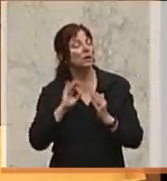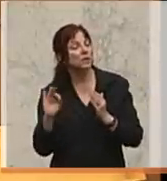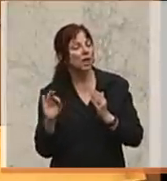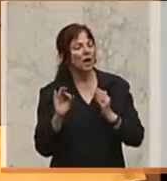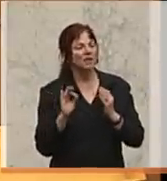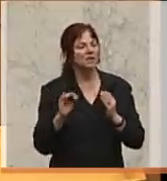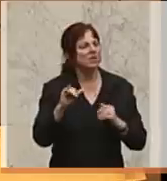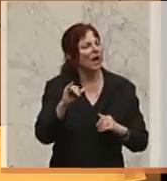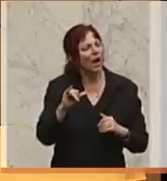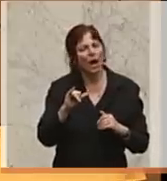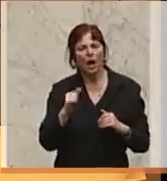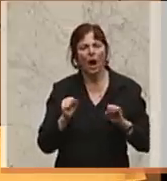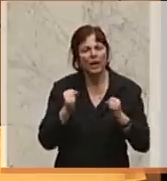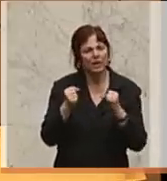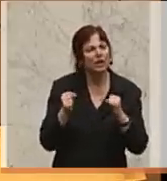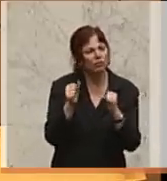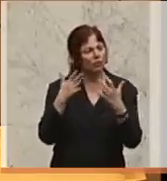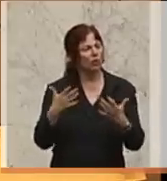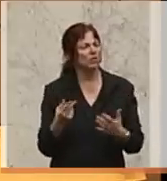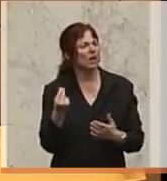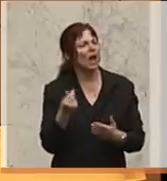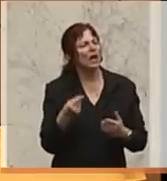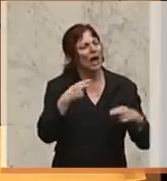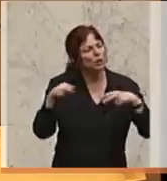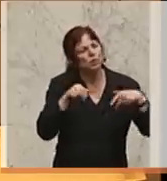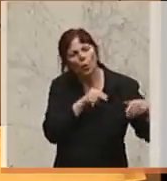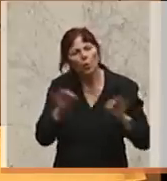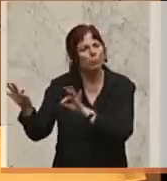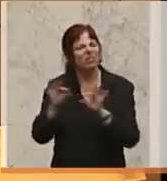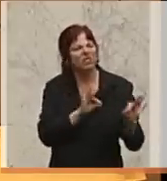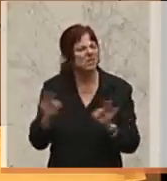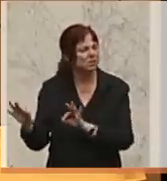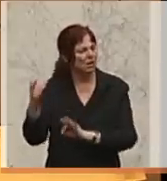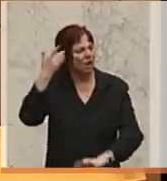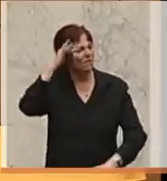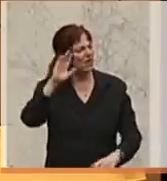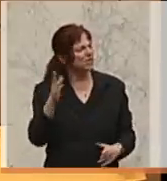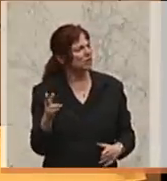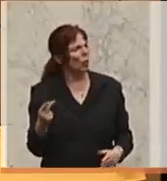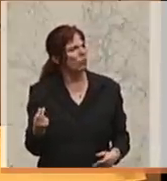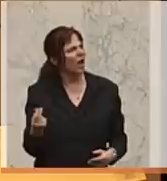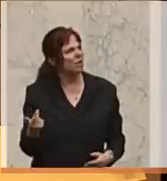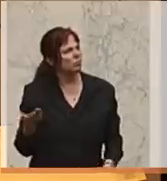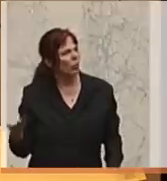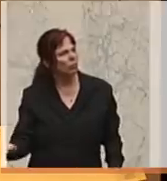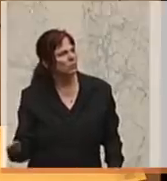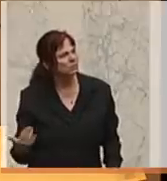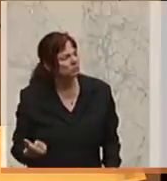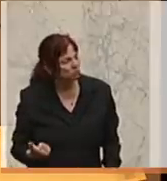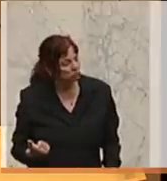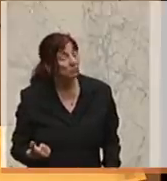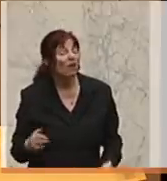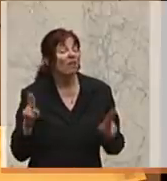an die Ministerien zurücküberwiesen haben, wo man gar nicht gewusst hat, warum und wieso kommt da überhaupt Geld herein. Die Tatsache ist, und Kollege